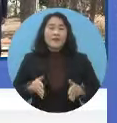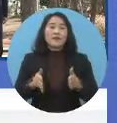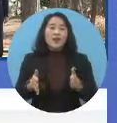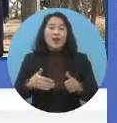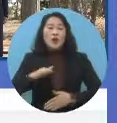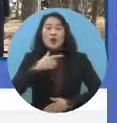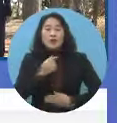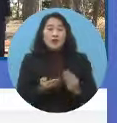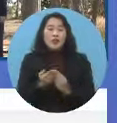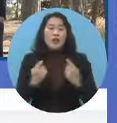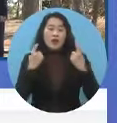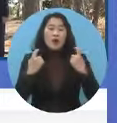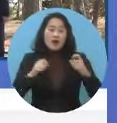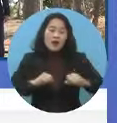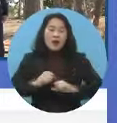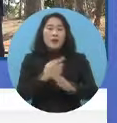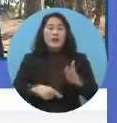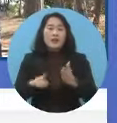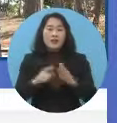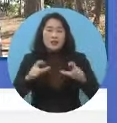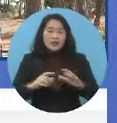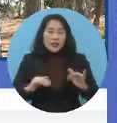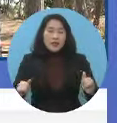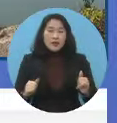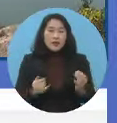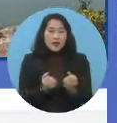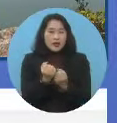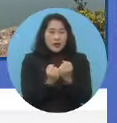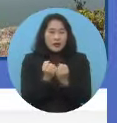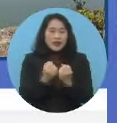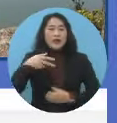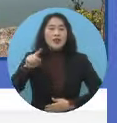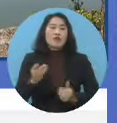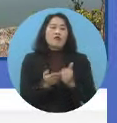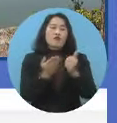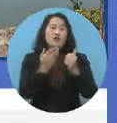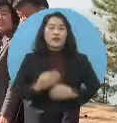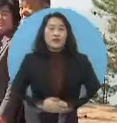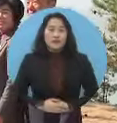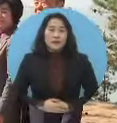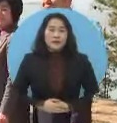찰나 만도가 가고 싶은 섬 의 관광 활성화를 위해 지역주민을 섬 코디네이터로 키웁니다